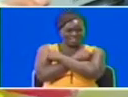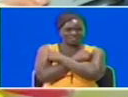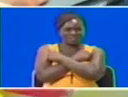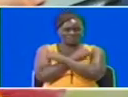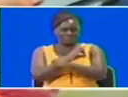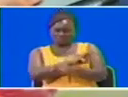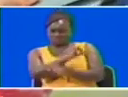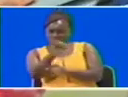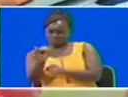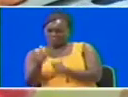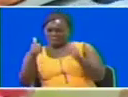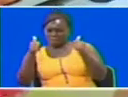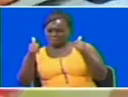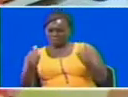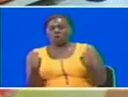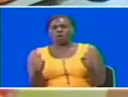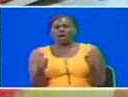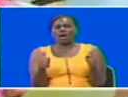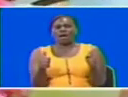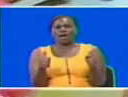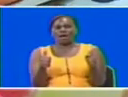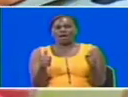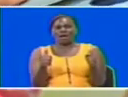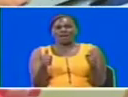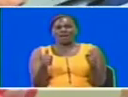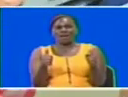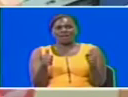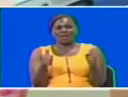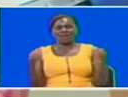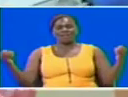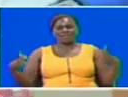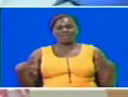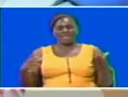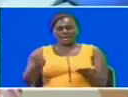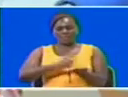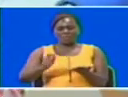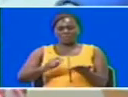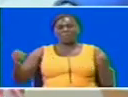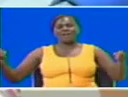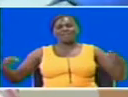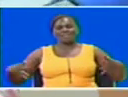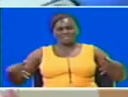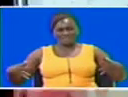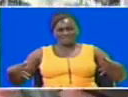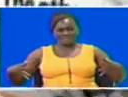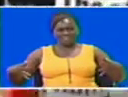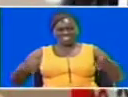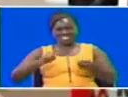Graphics pia ziko sawa na iko the size. The size is good and the clear. Nona pia